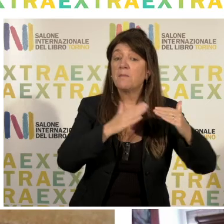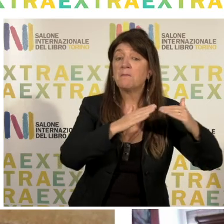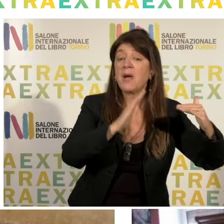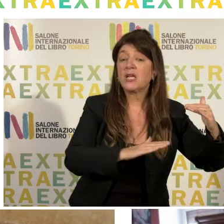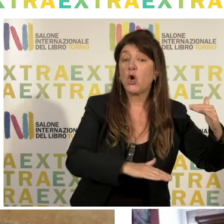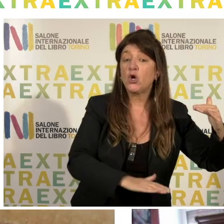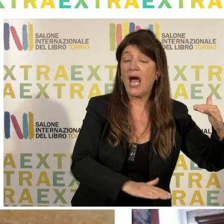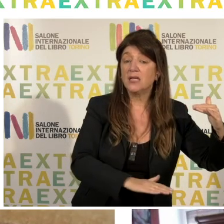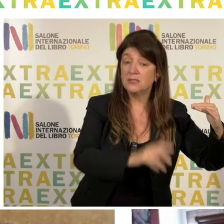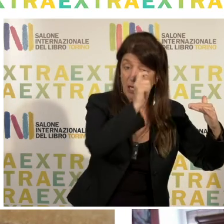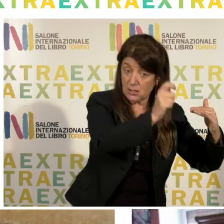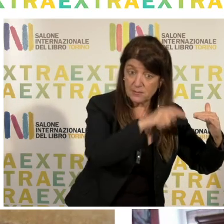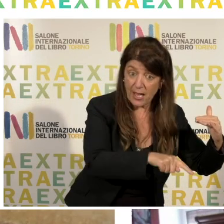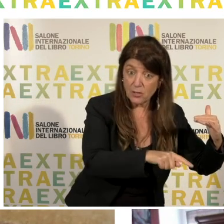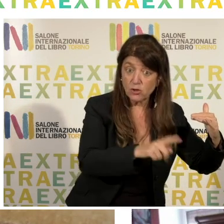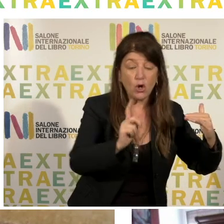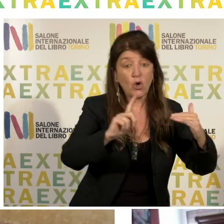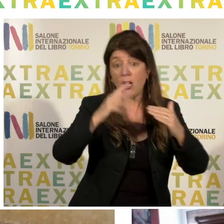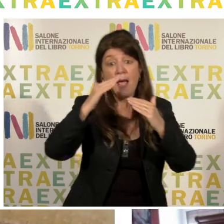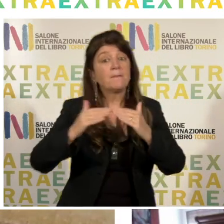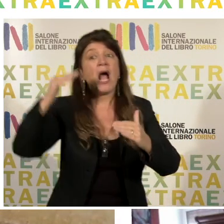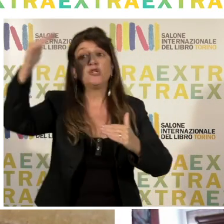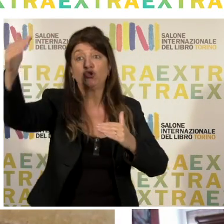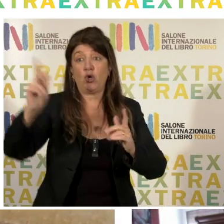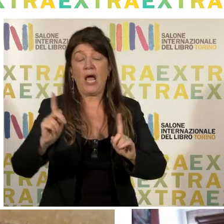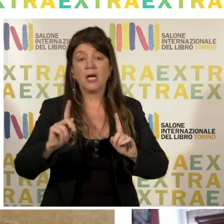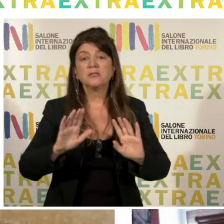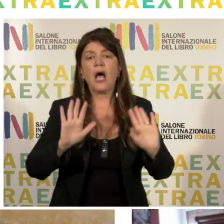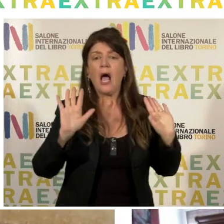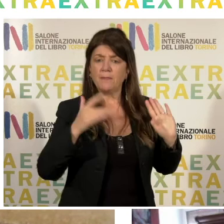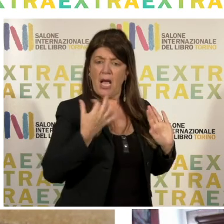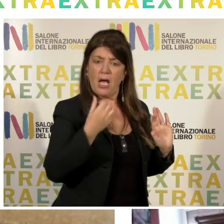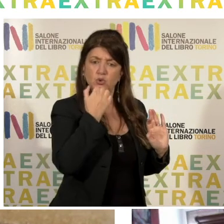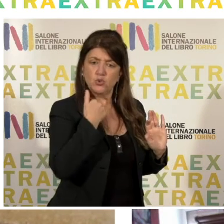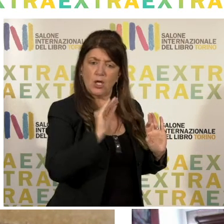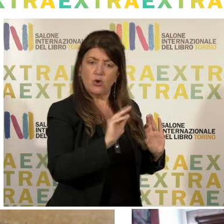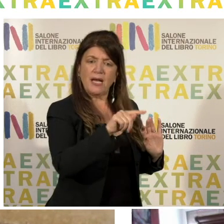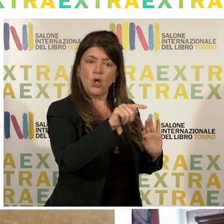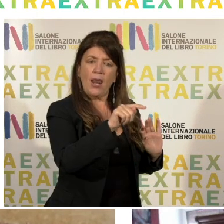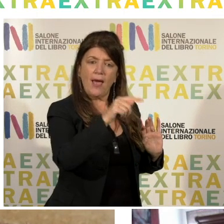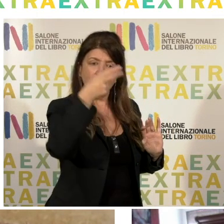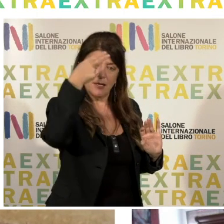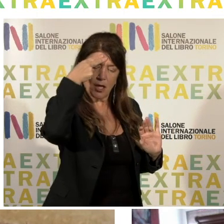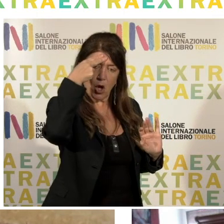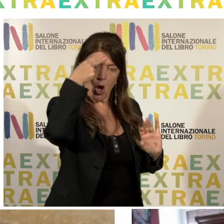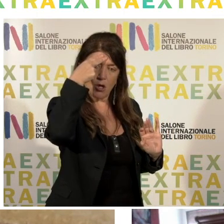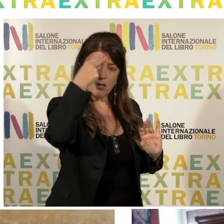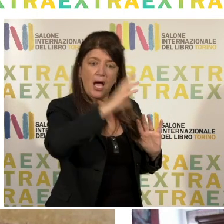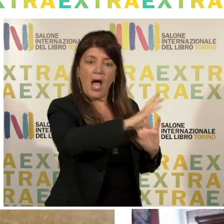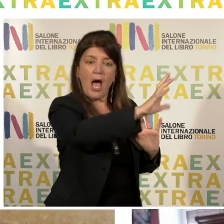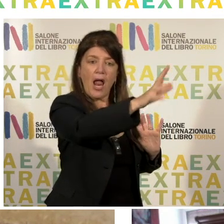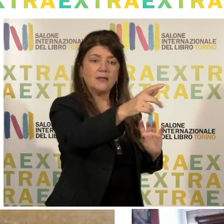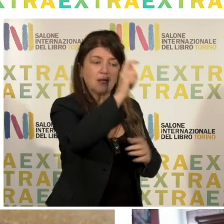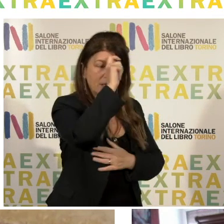è il rispetto delle minoranze. E lei questa idea del rispetto degli altri come la ricorda in